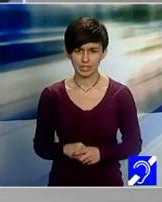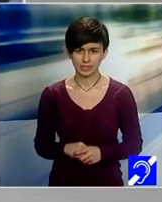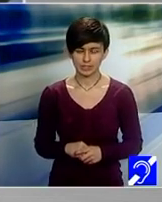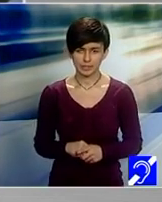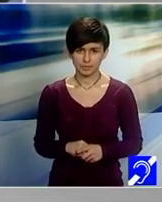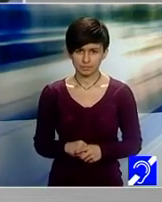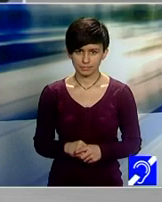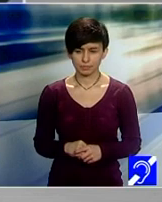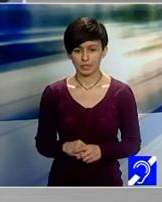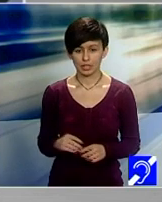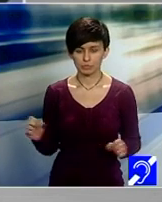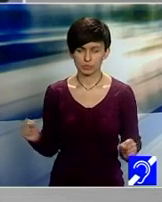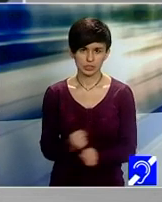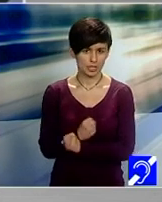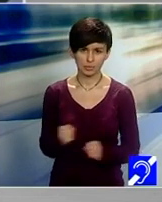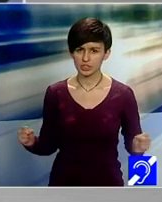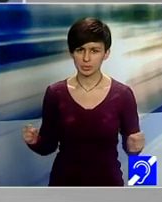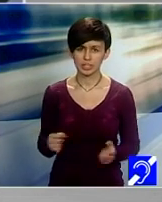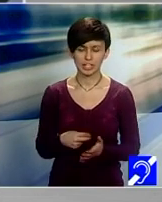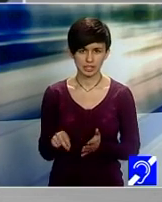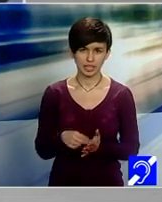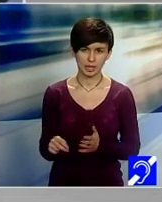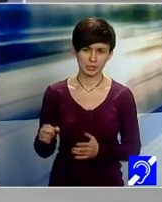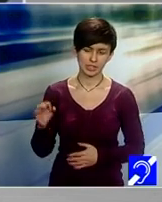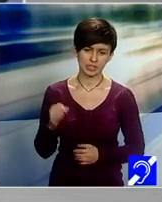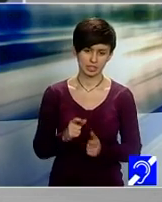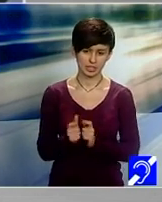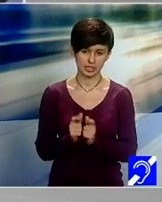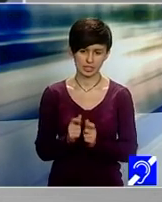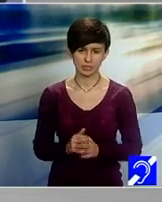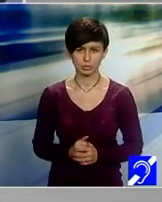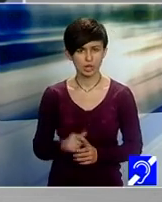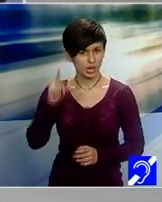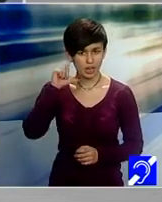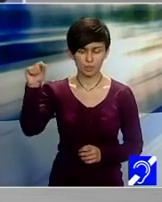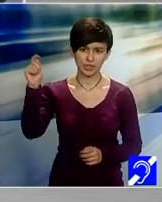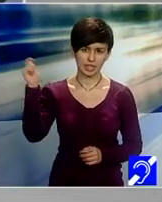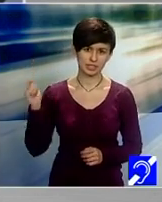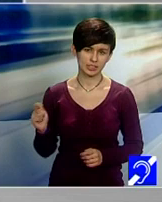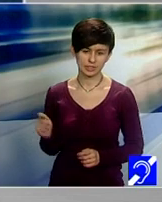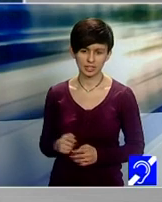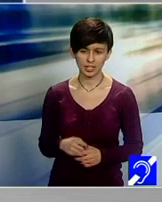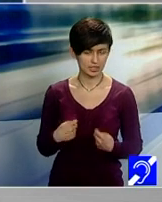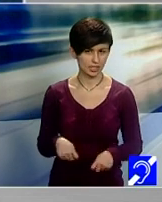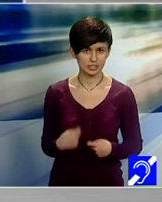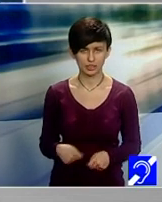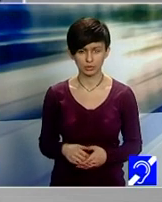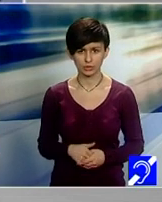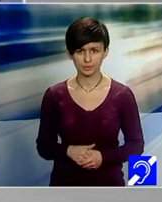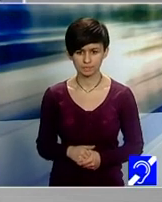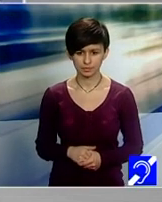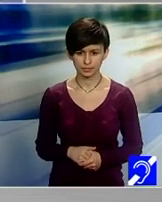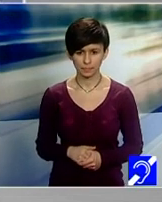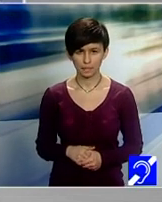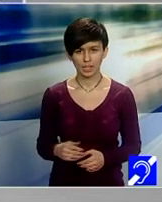achita creditul, dar să zicem, au luat un credit, au plecat din țară, nu l-au mai plătit, li s-au adăugat dobânzi penalizatoare, nu s-au mai